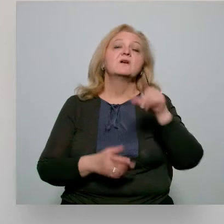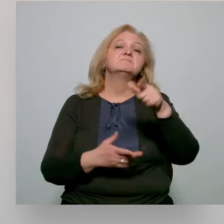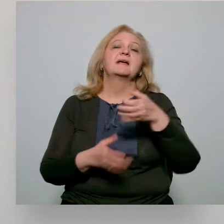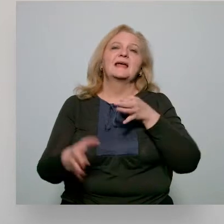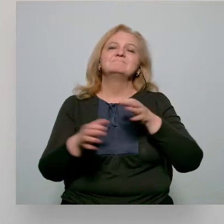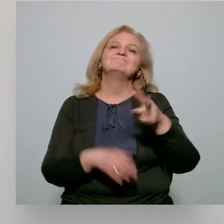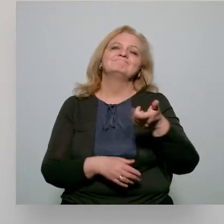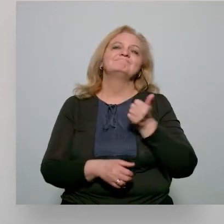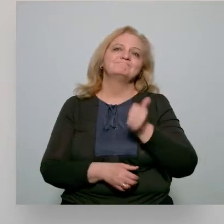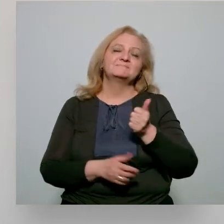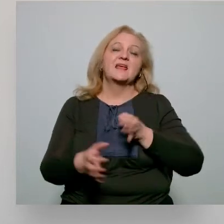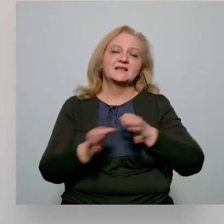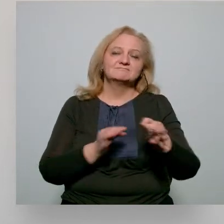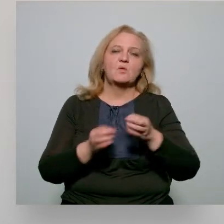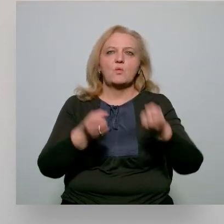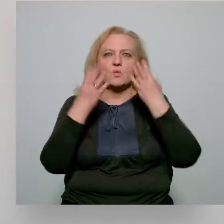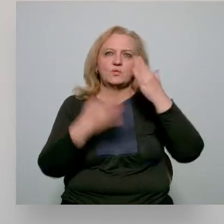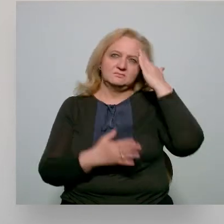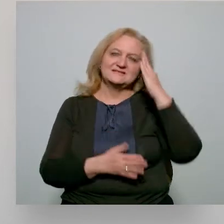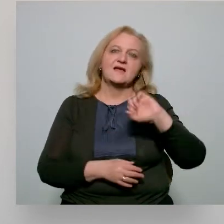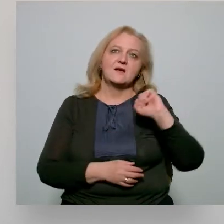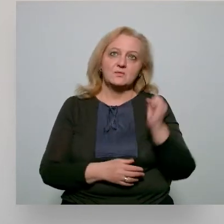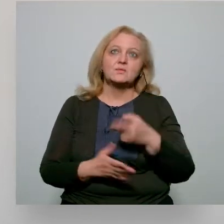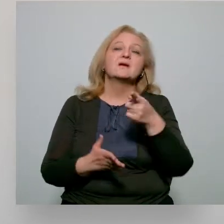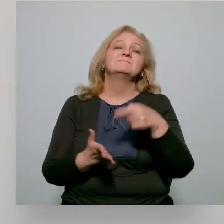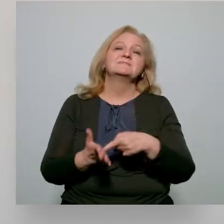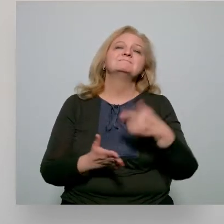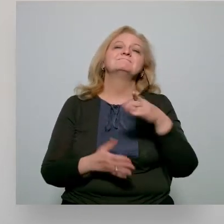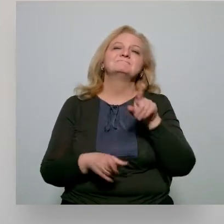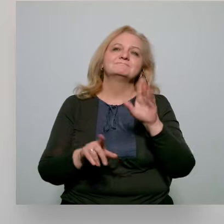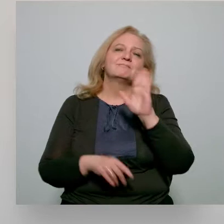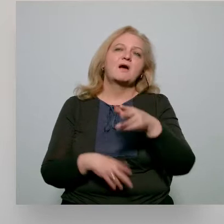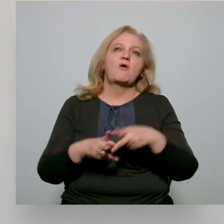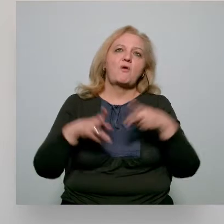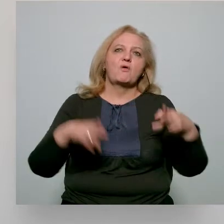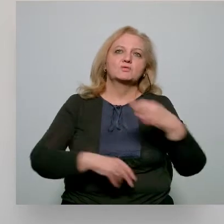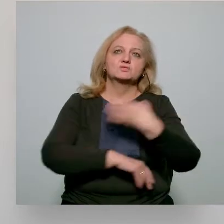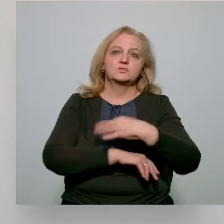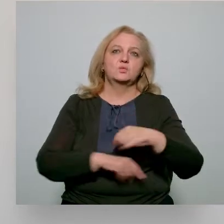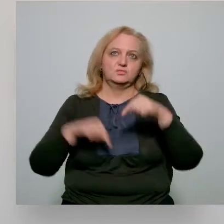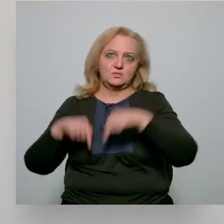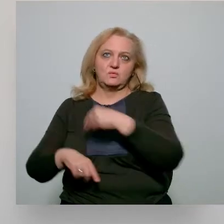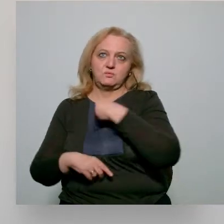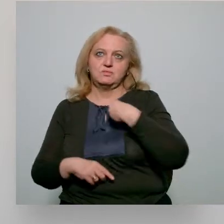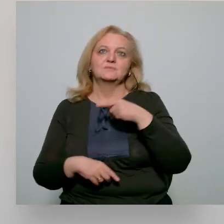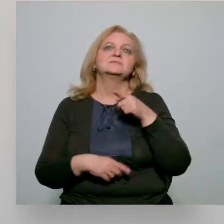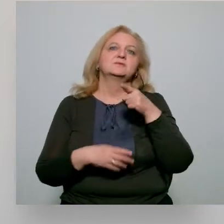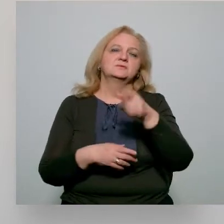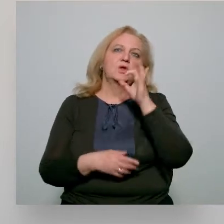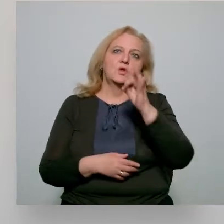też kulturoznawca. Ma za sobą również okres studiów w Polsce, doskonale zna